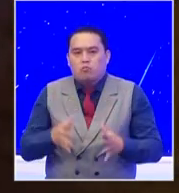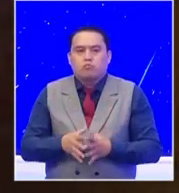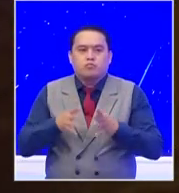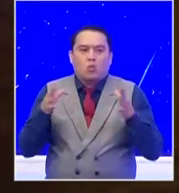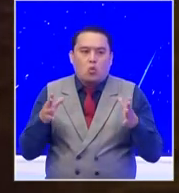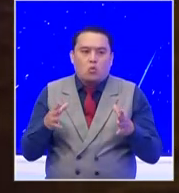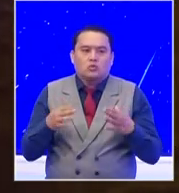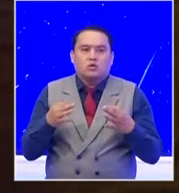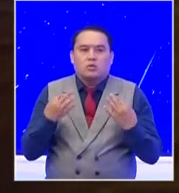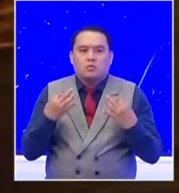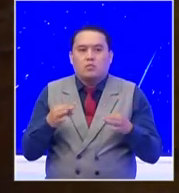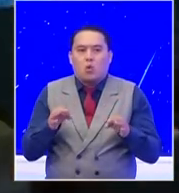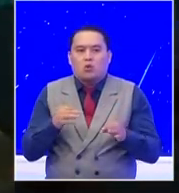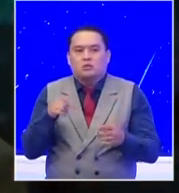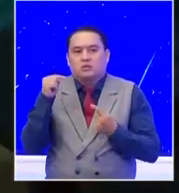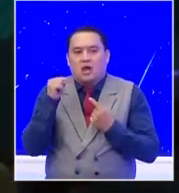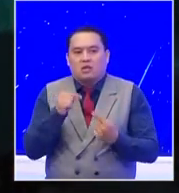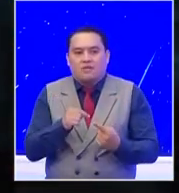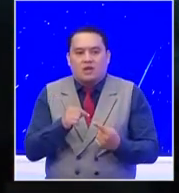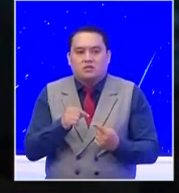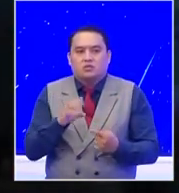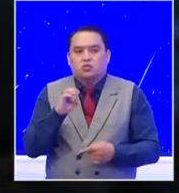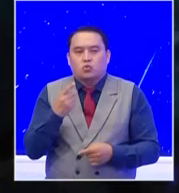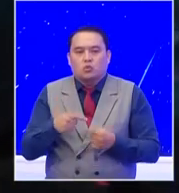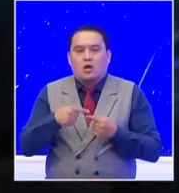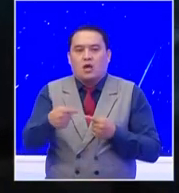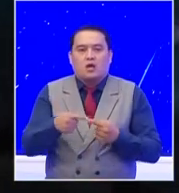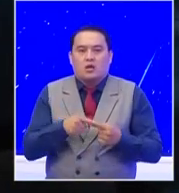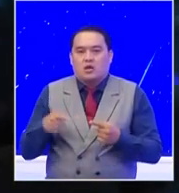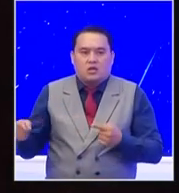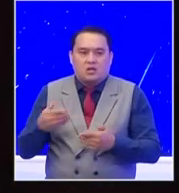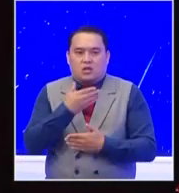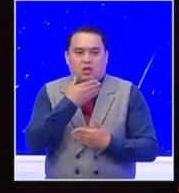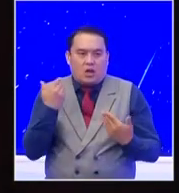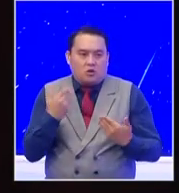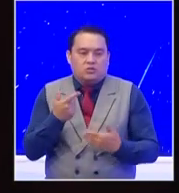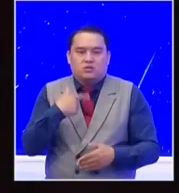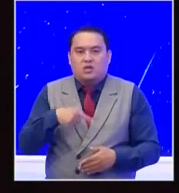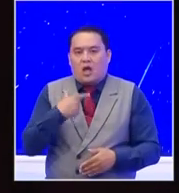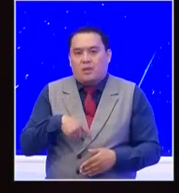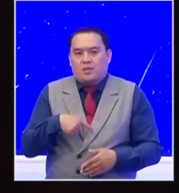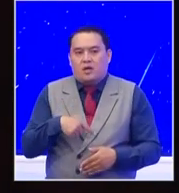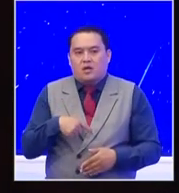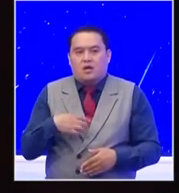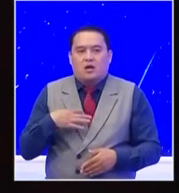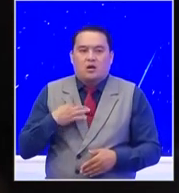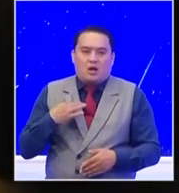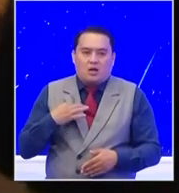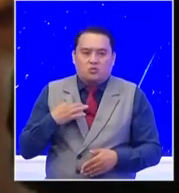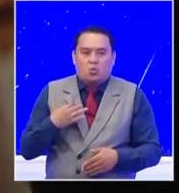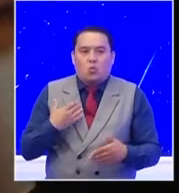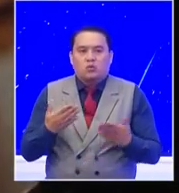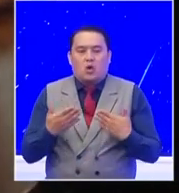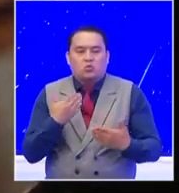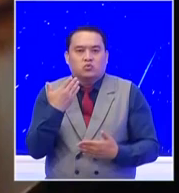больше допустимого максимума. Соответственно, о социальной дистанции нет и речи. Да и сами посетители предельно халатно